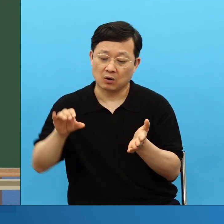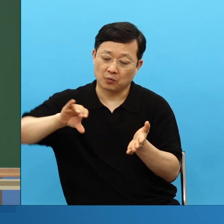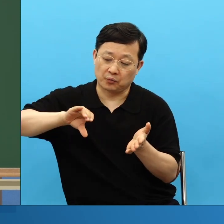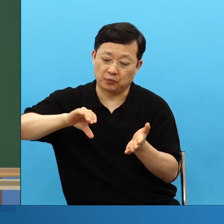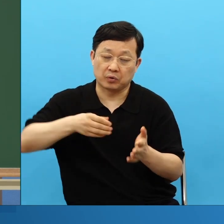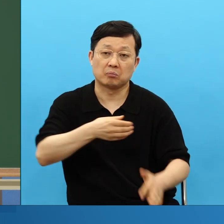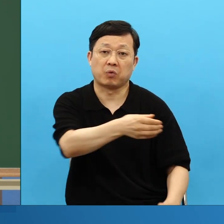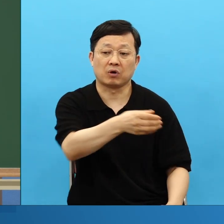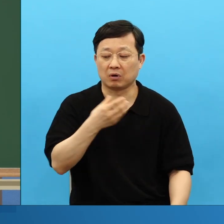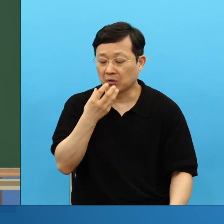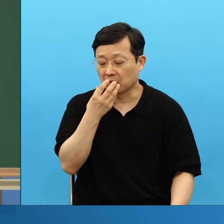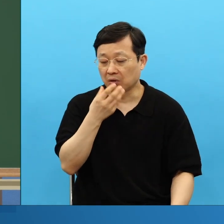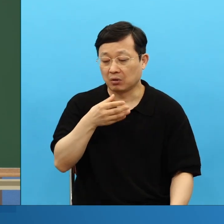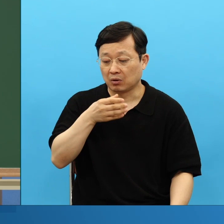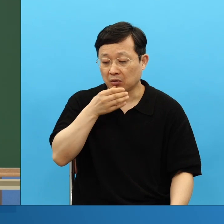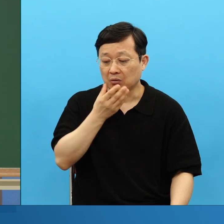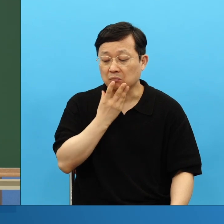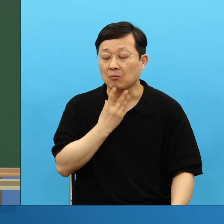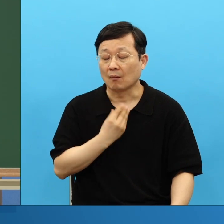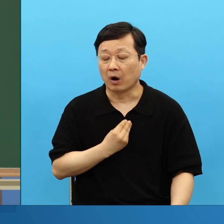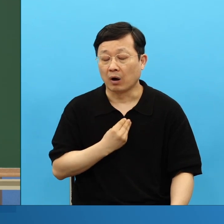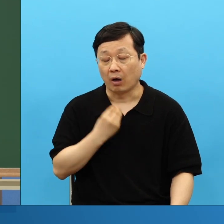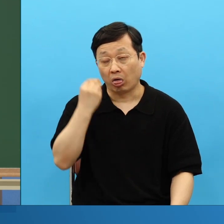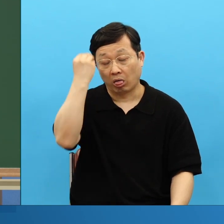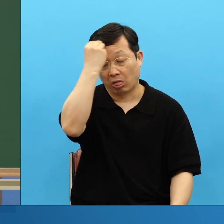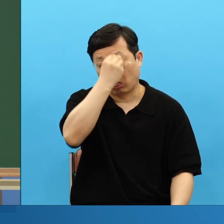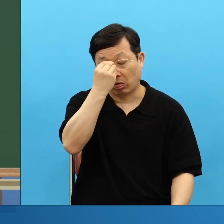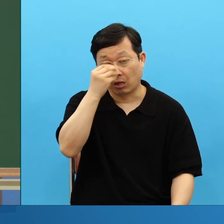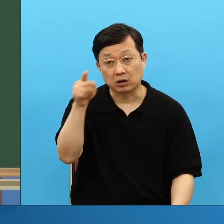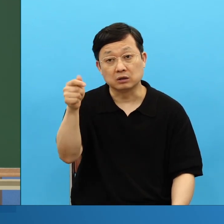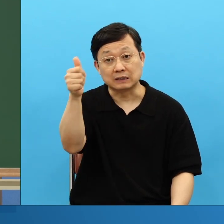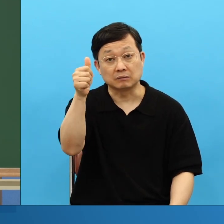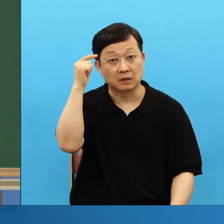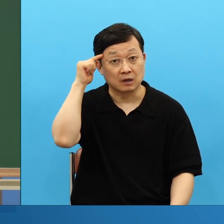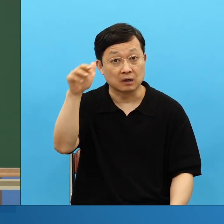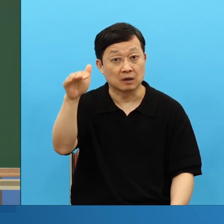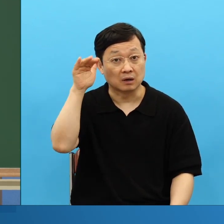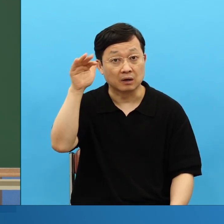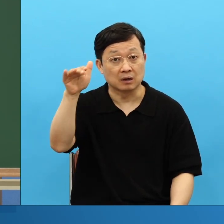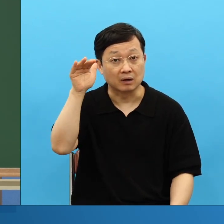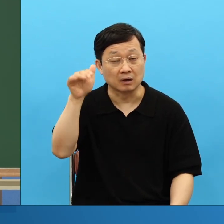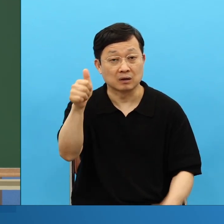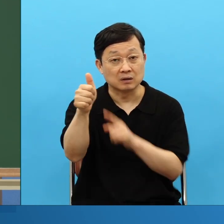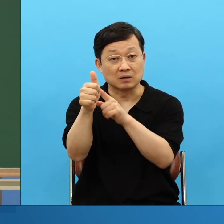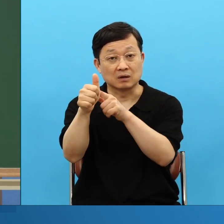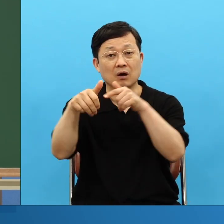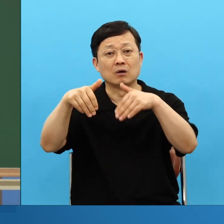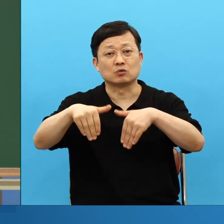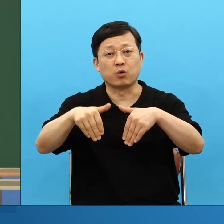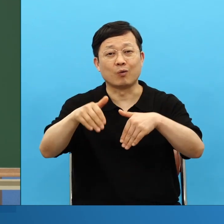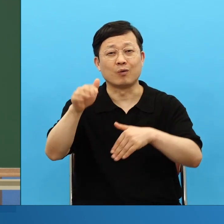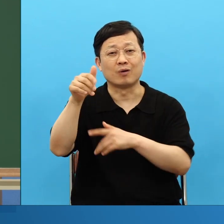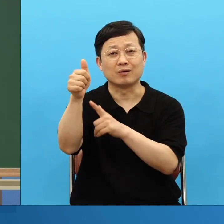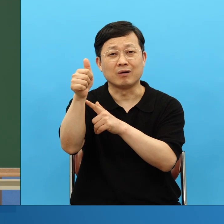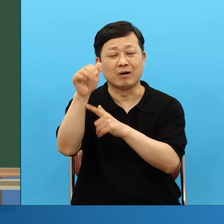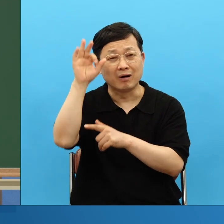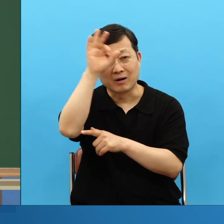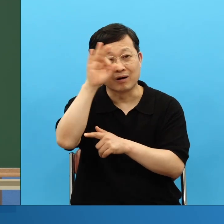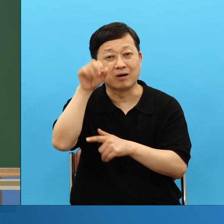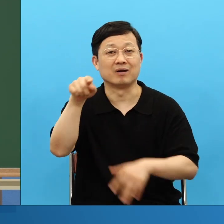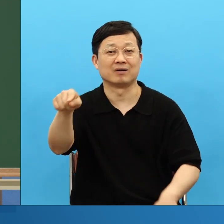마약 중독이 되면 돈 안 줘도 그 아저씨를 찾아가요. 종이 되어버리는 거죠. 그렇게